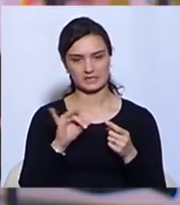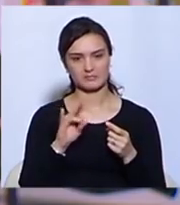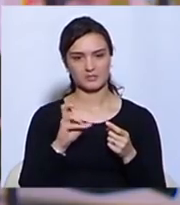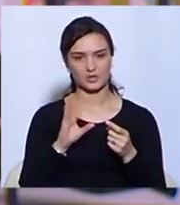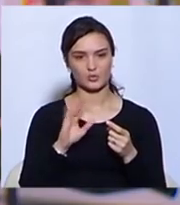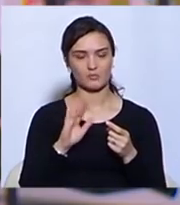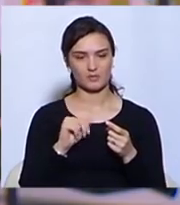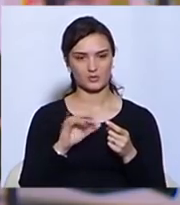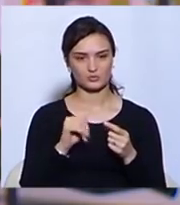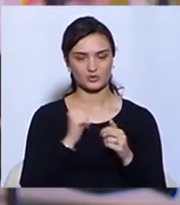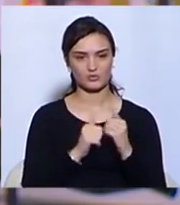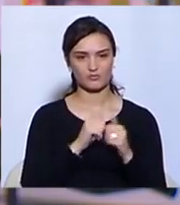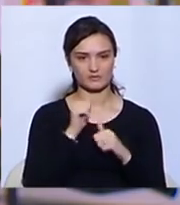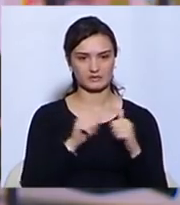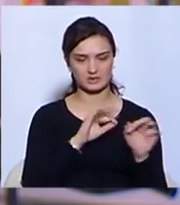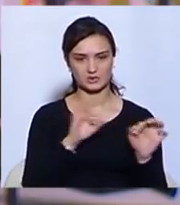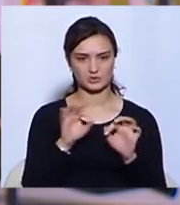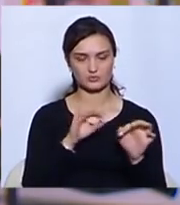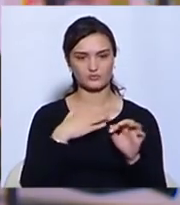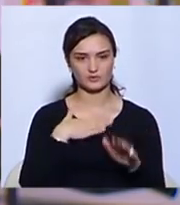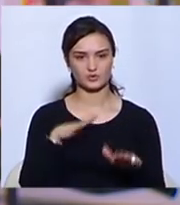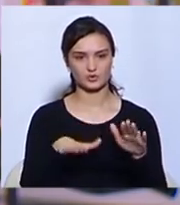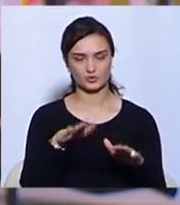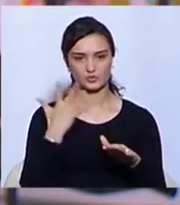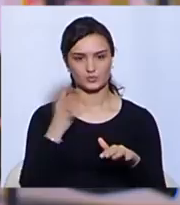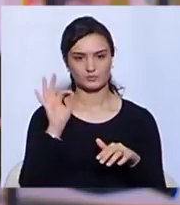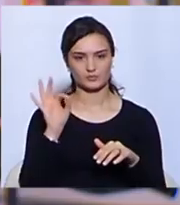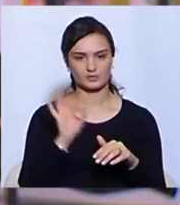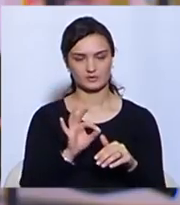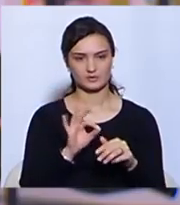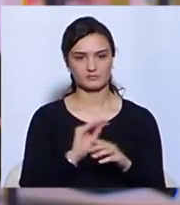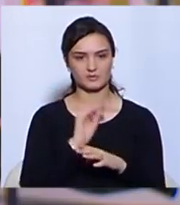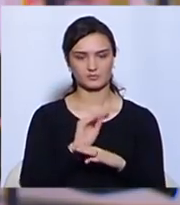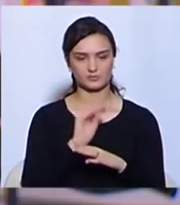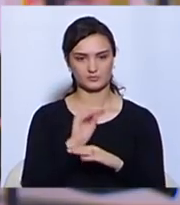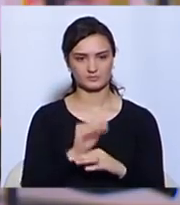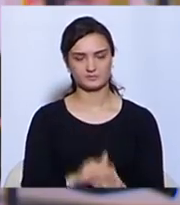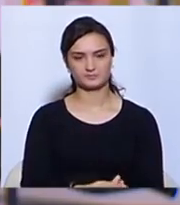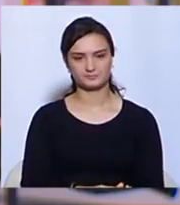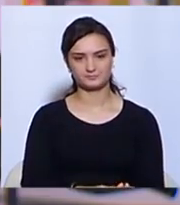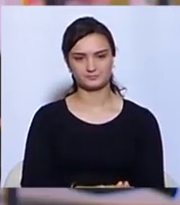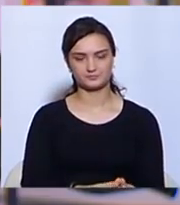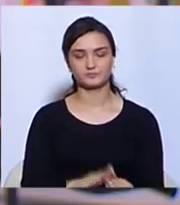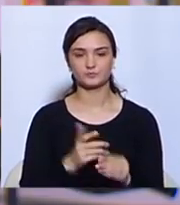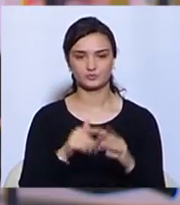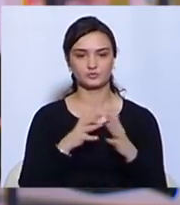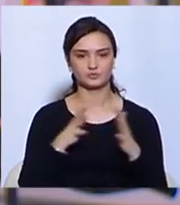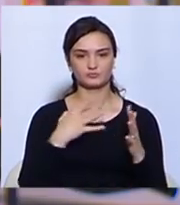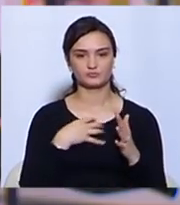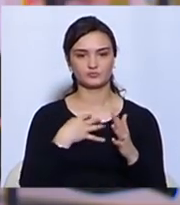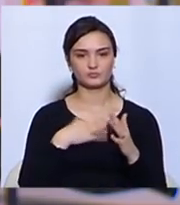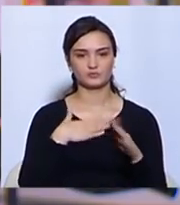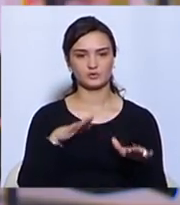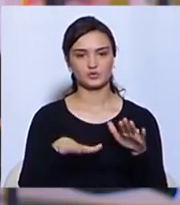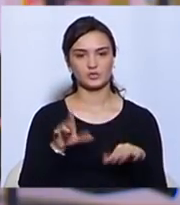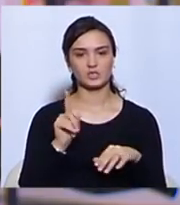პერიმენოპაუზას, ყოველწლიურად ჩვენი წონის 5% მატულობს. ამიტომ დიდი მნიშვნელობა აქვს, დიახეს ჩვენი